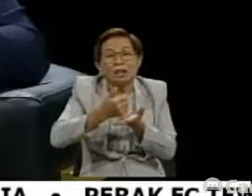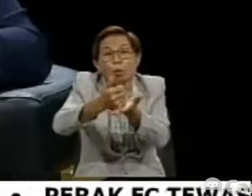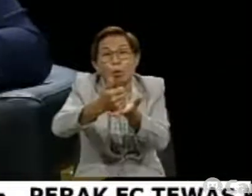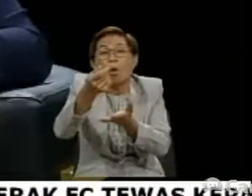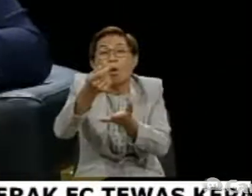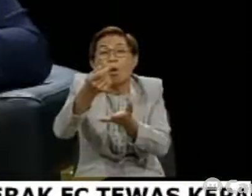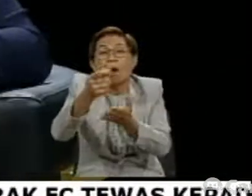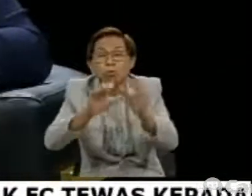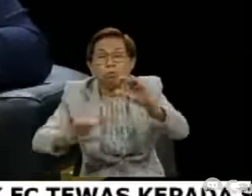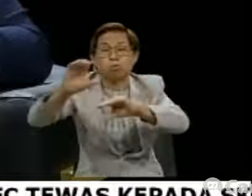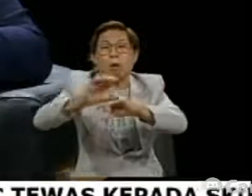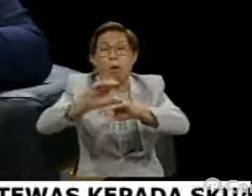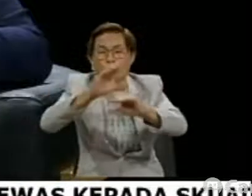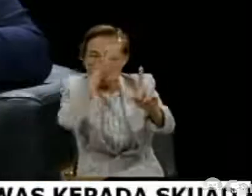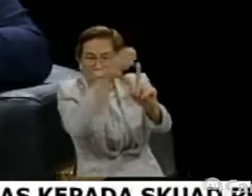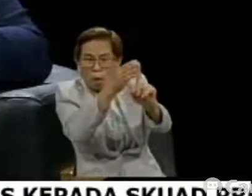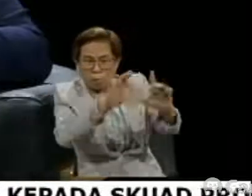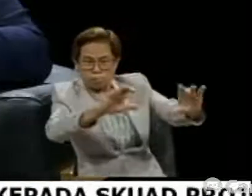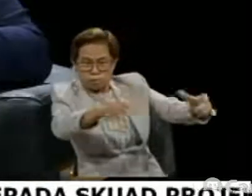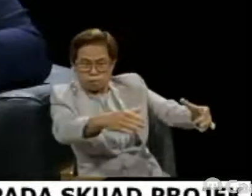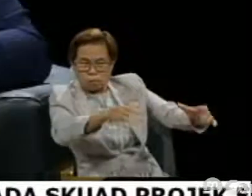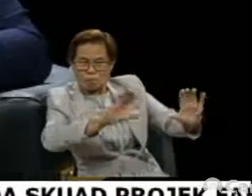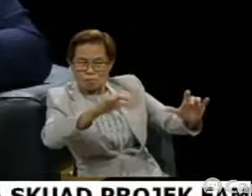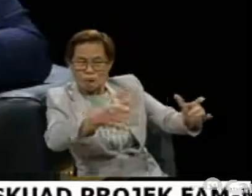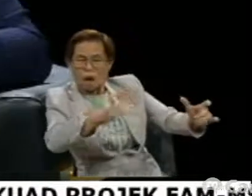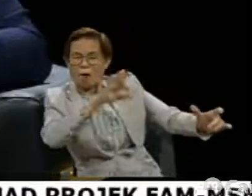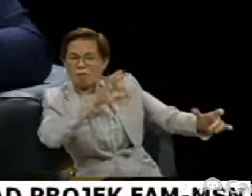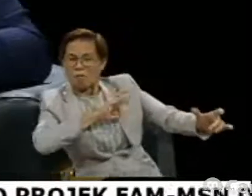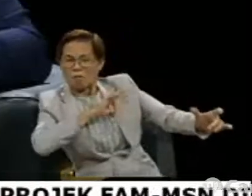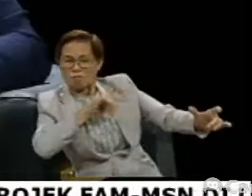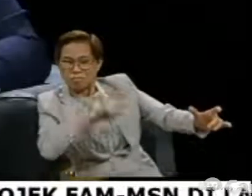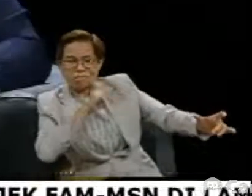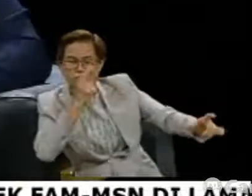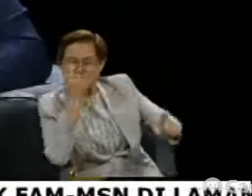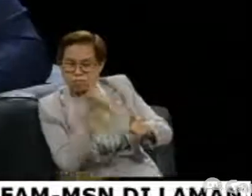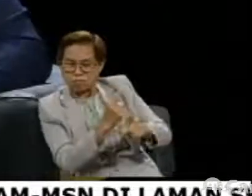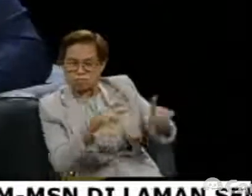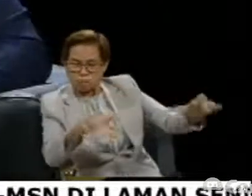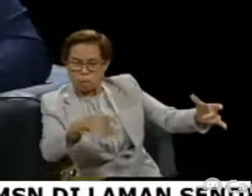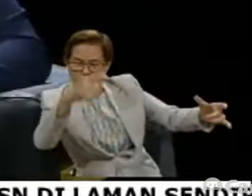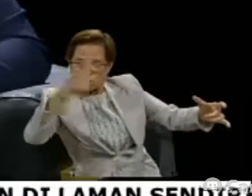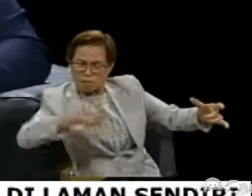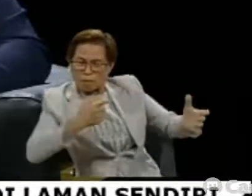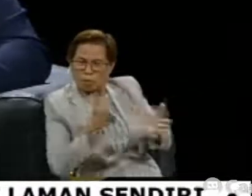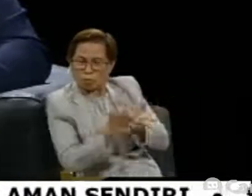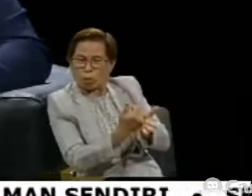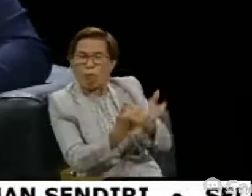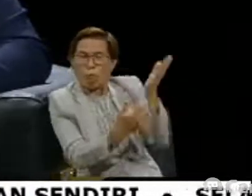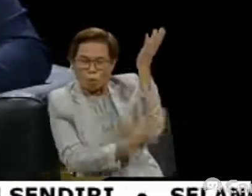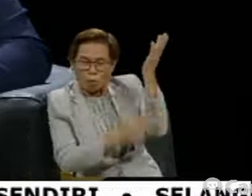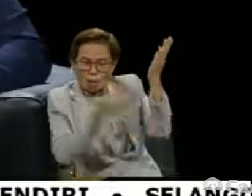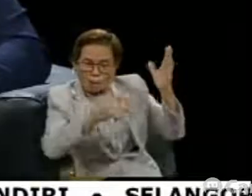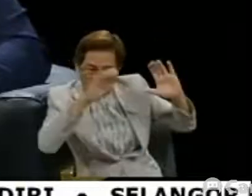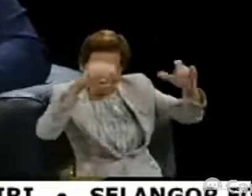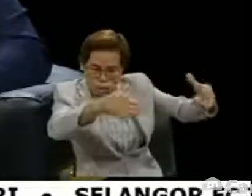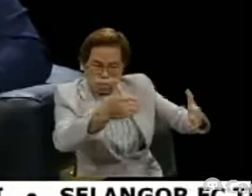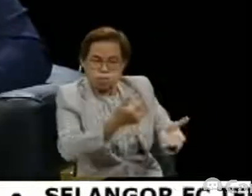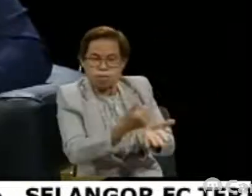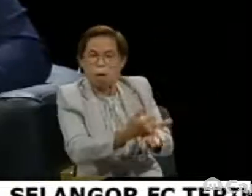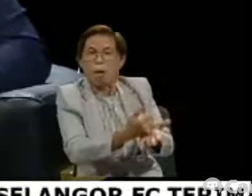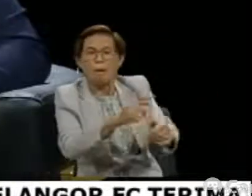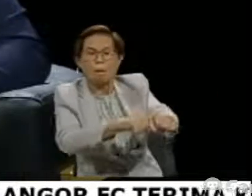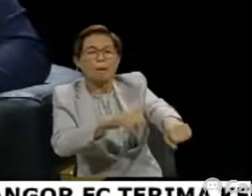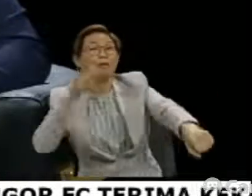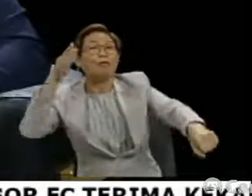supaya kita memberi manfaat kepada mereka yang betul-betul memerlukan ini dan kemarau panjang sebab